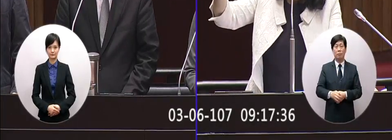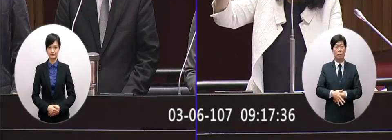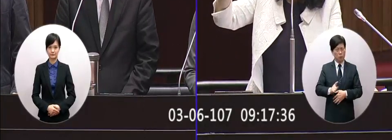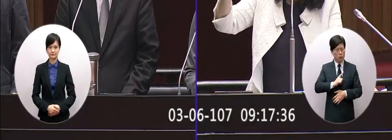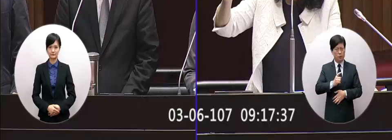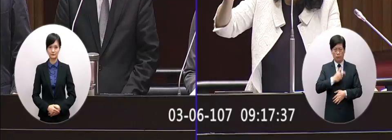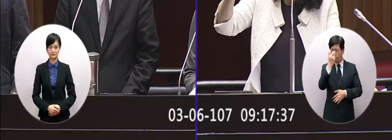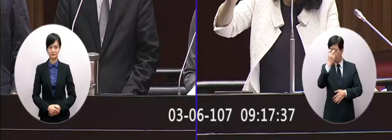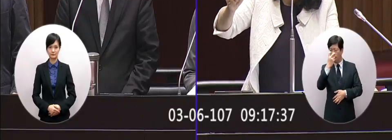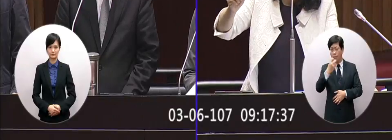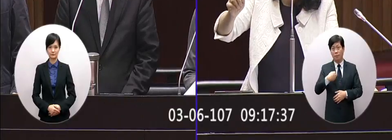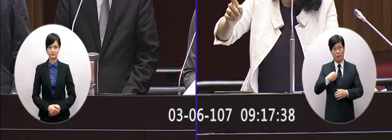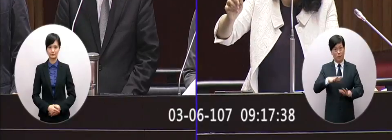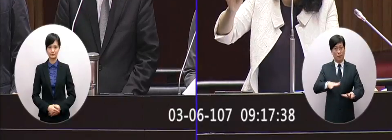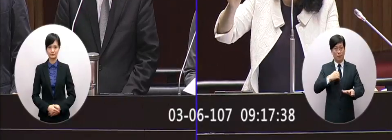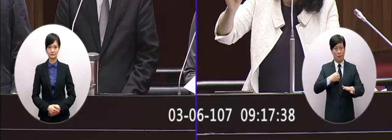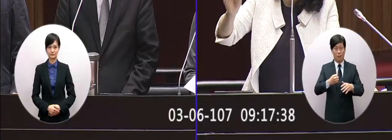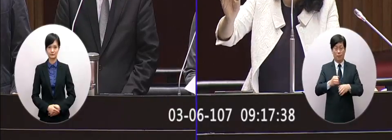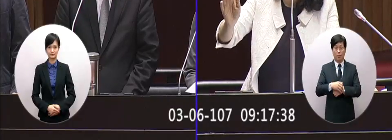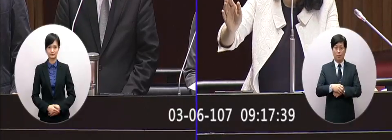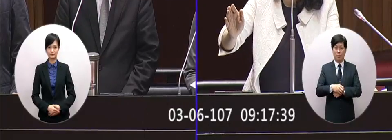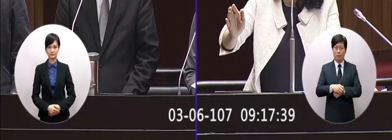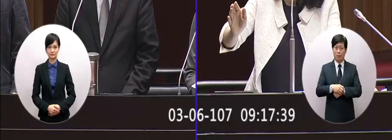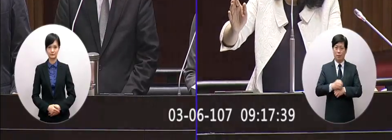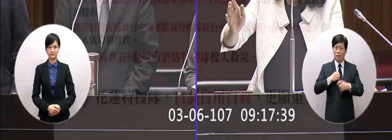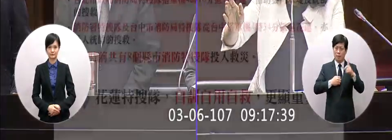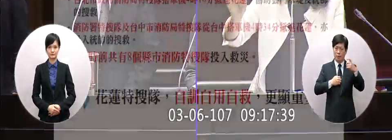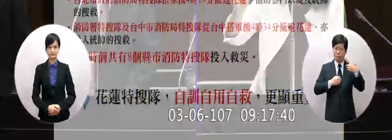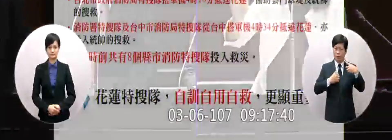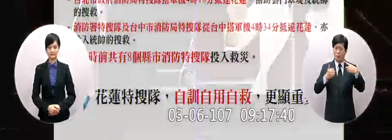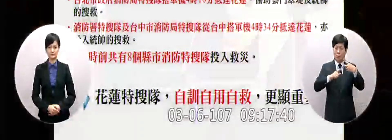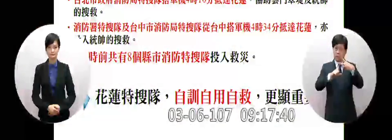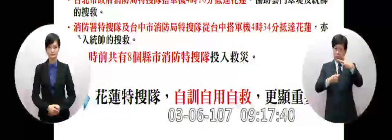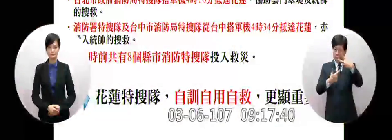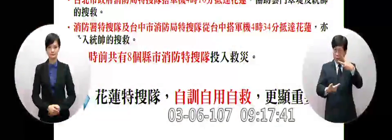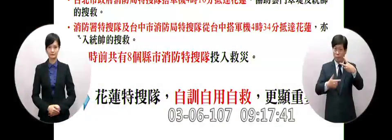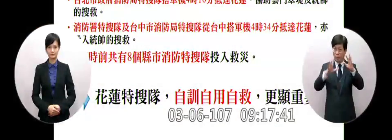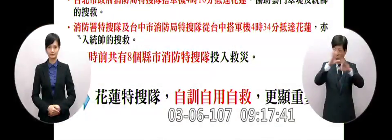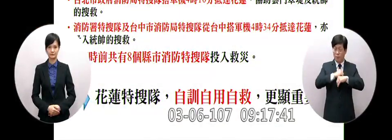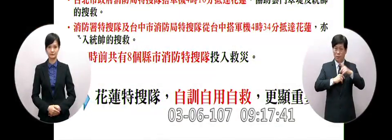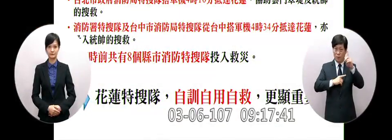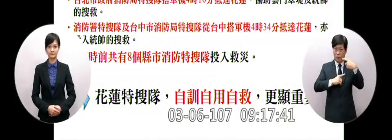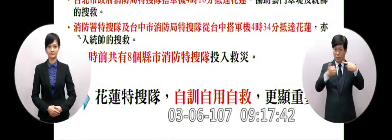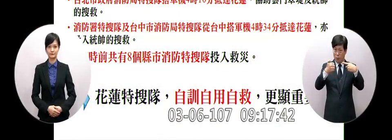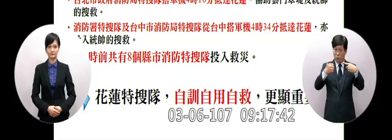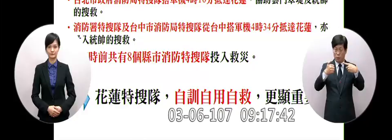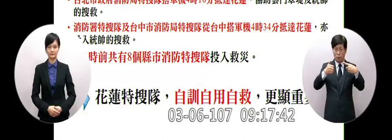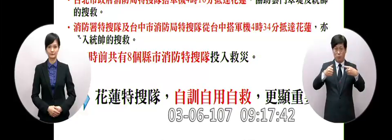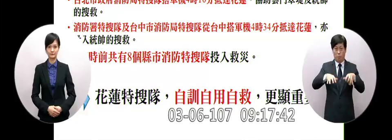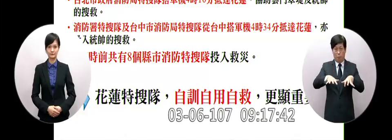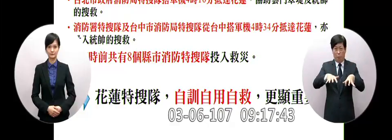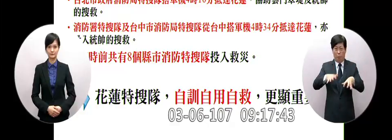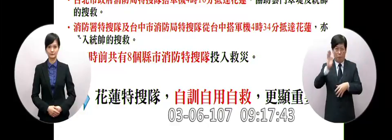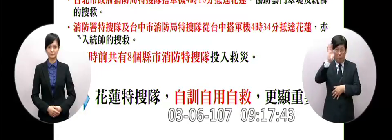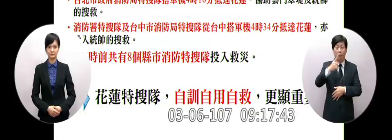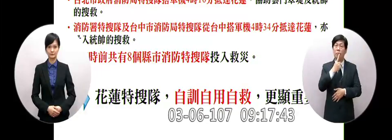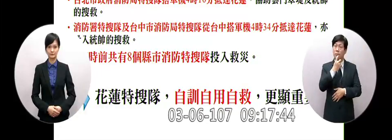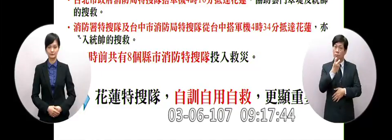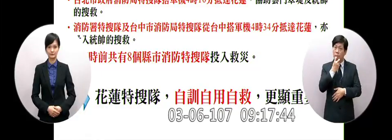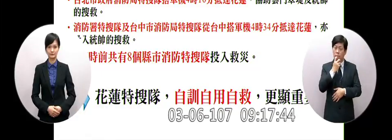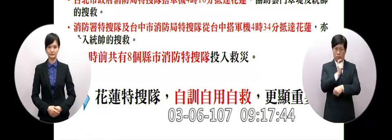析哦，花莲我们从11:50020611:50发生以后，中